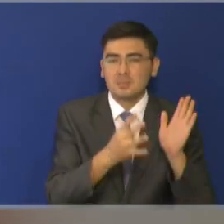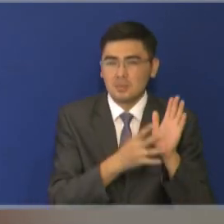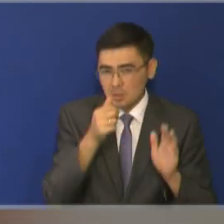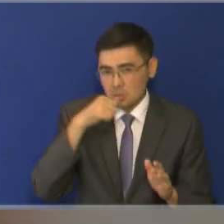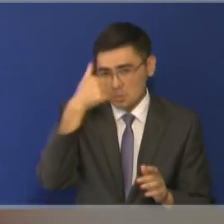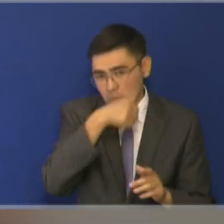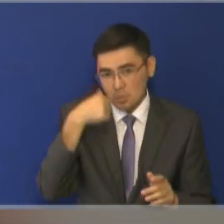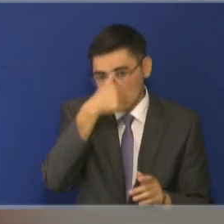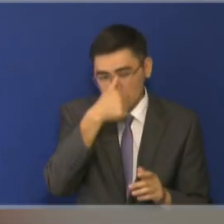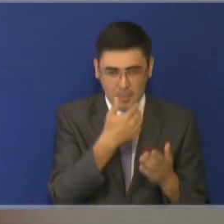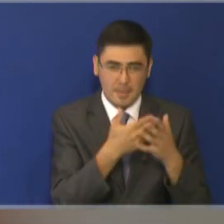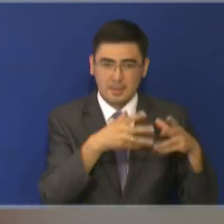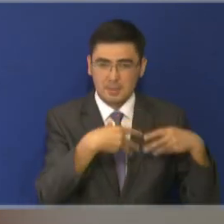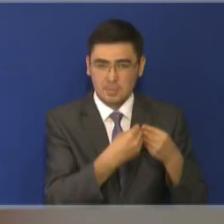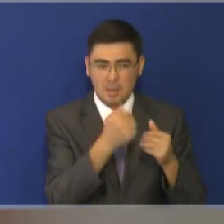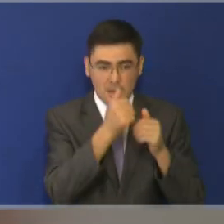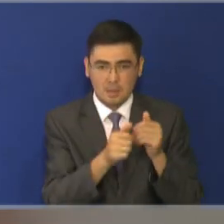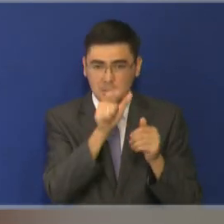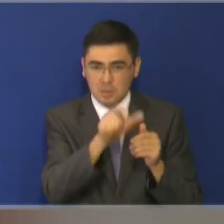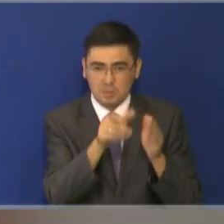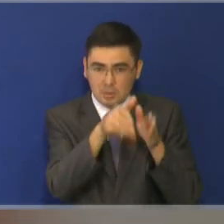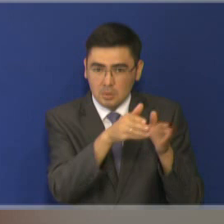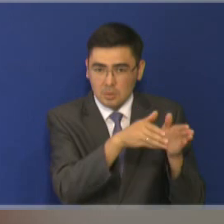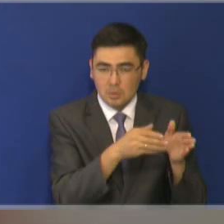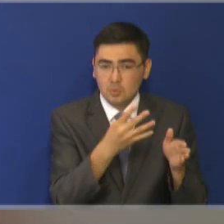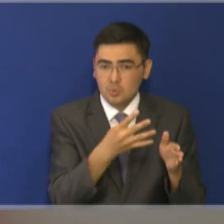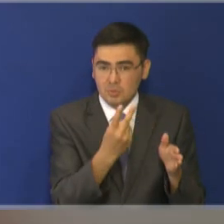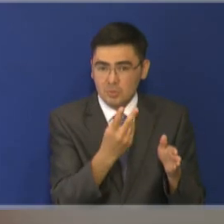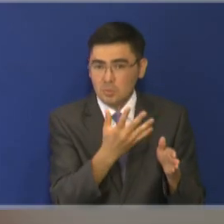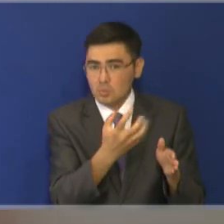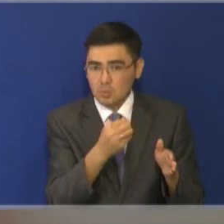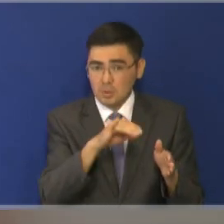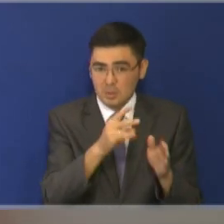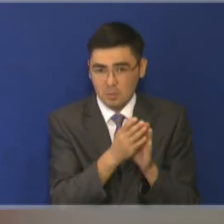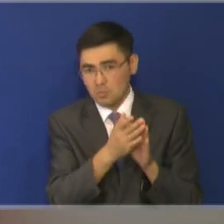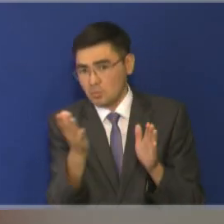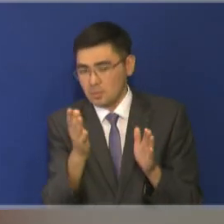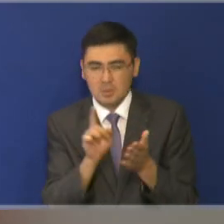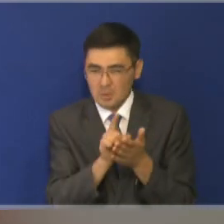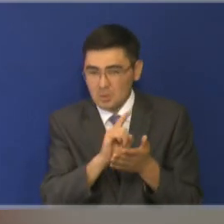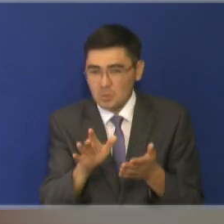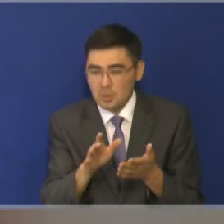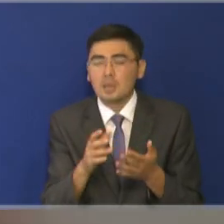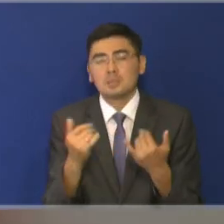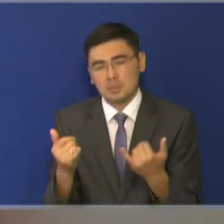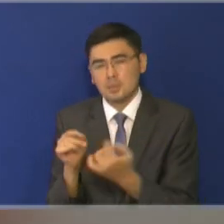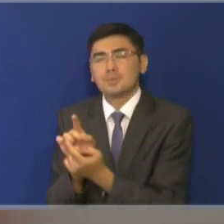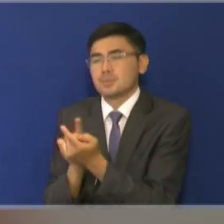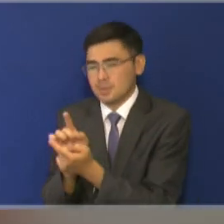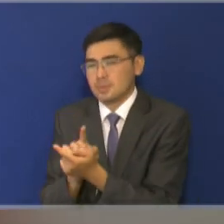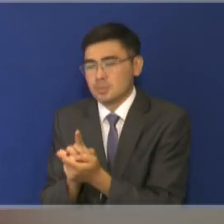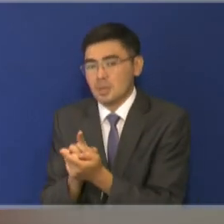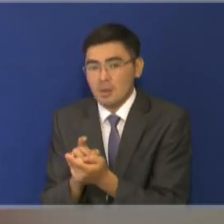Егер 2019 жылы отбасының әр мүшесіне кіріс мөлшері 42500 теңгеден аспау керек болса, 2020 жылы енгізілген өзгерістерге